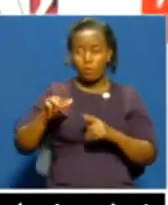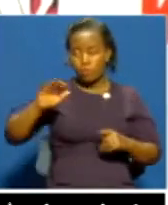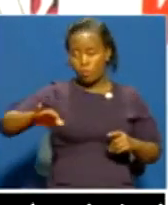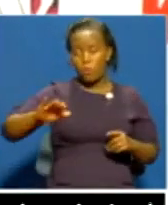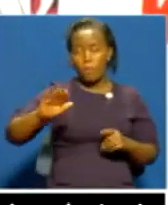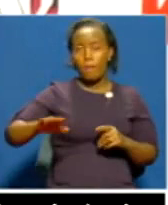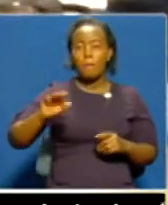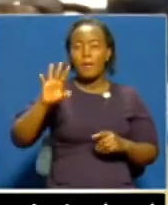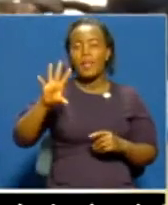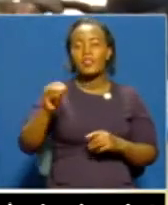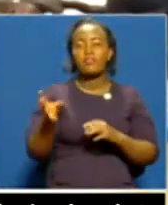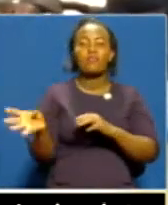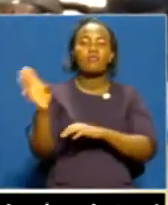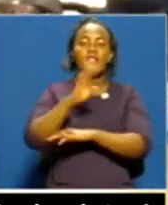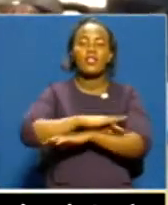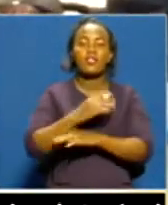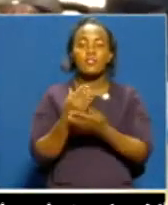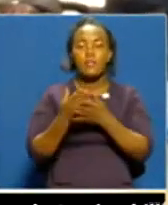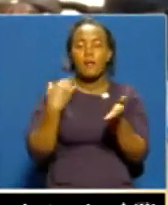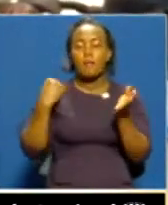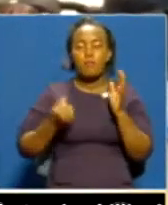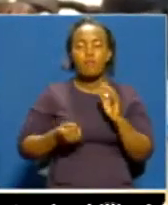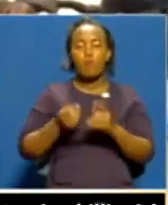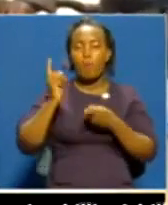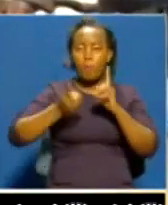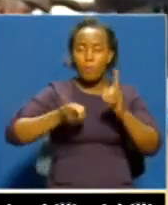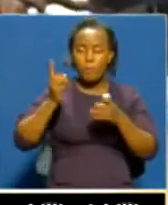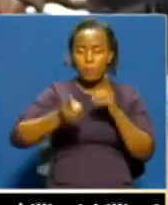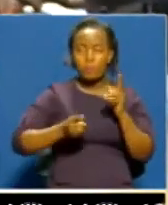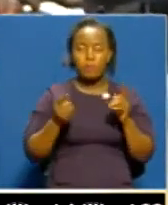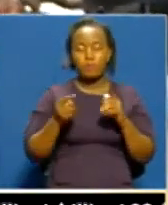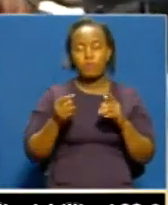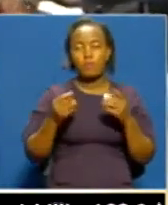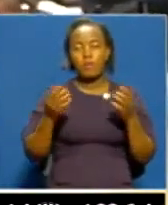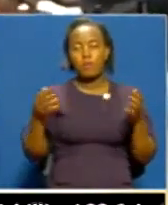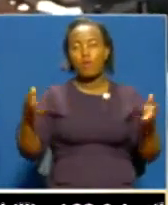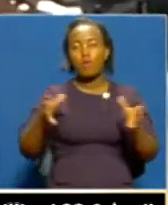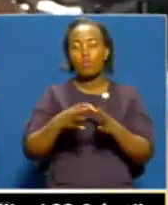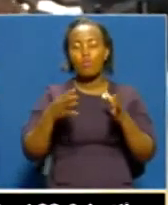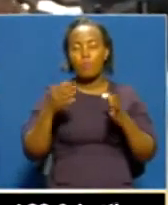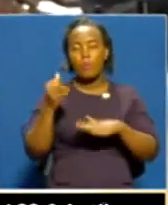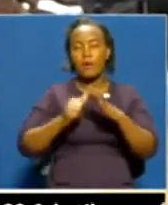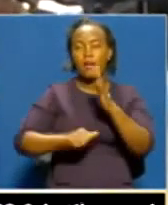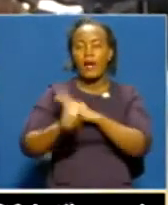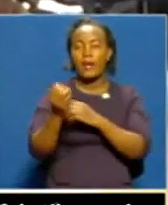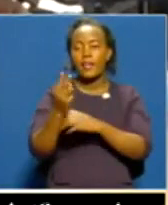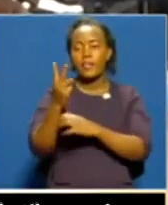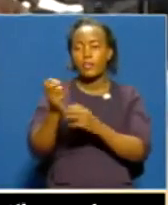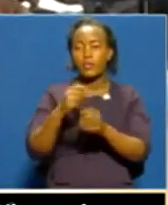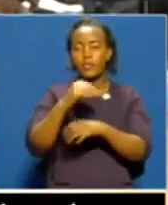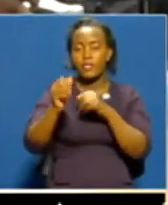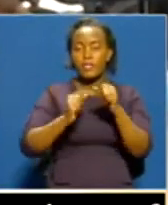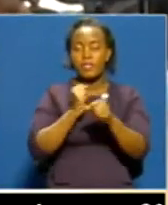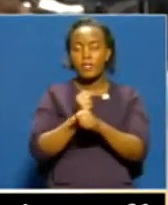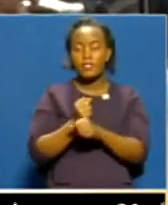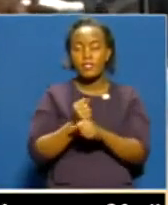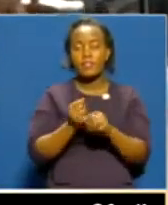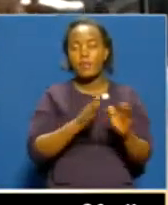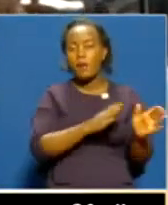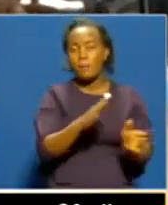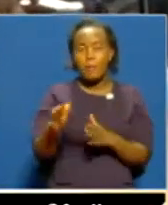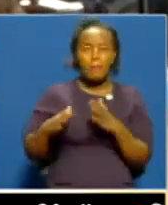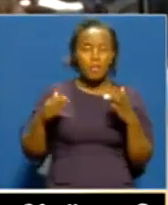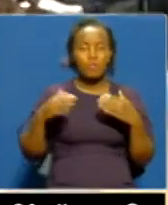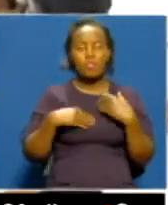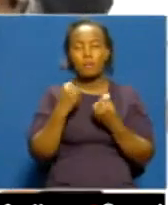50 kabla ya mashindano ya dunia ya riadha za chipukizi wasiozidi umri wa miaka 20 kuandaliwa, maandalizi ya mbio hizo yamepigwa jeki